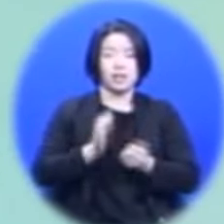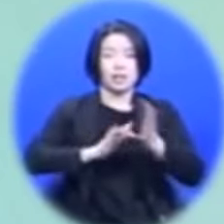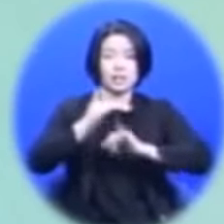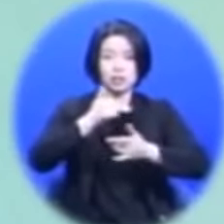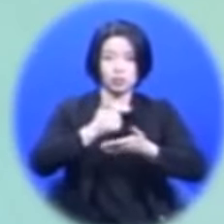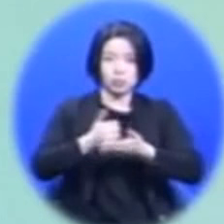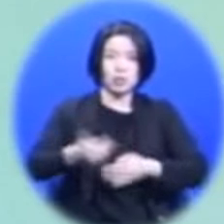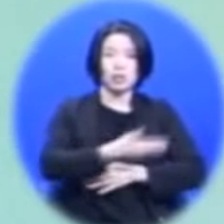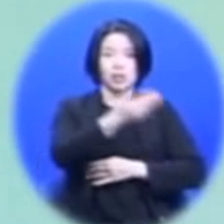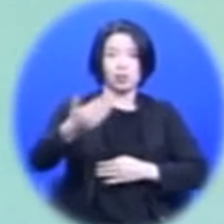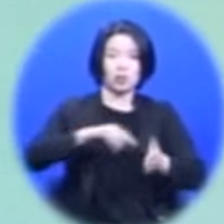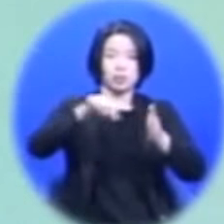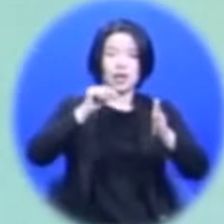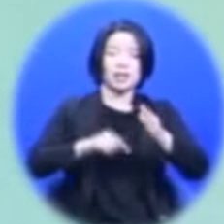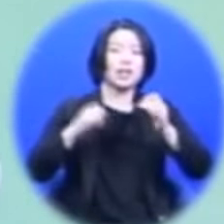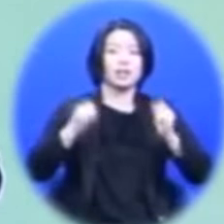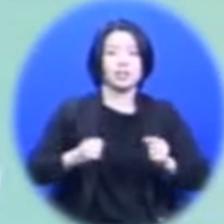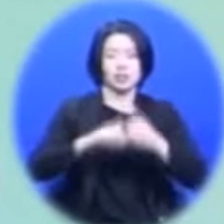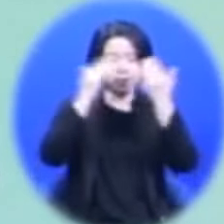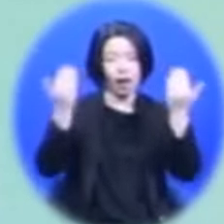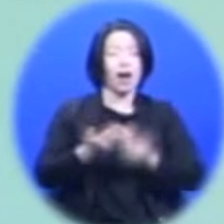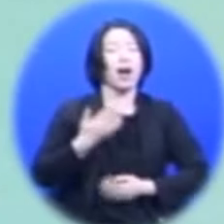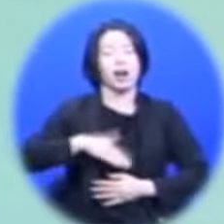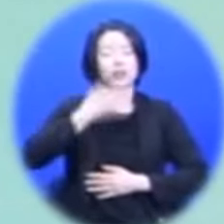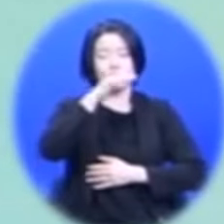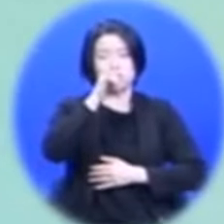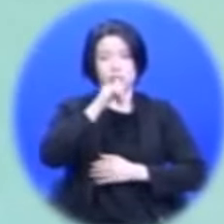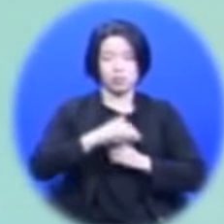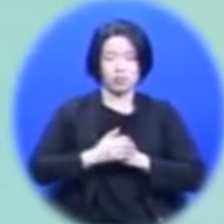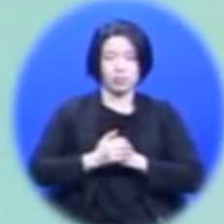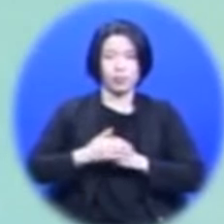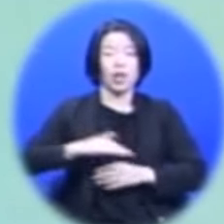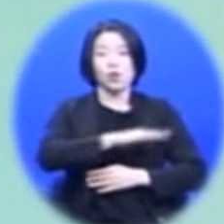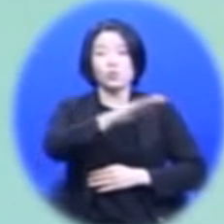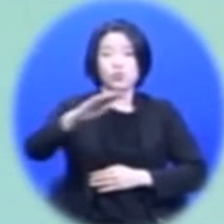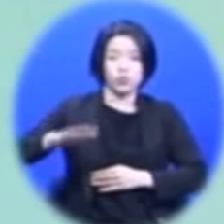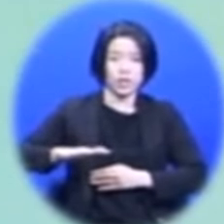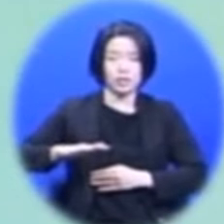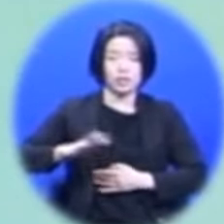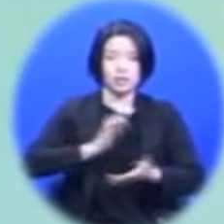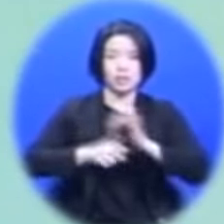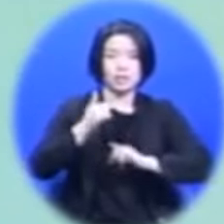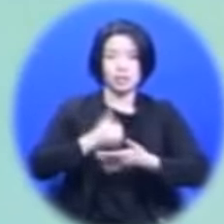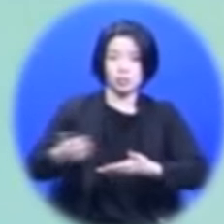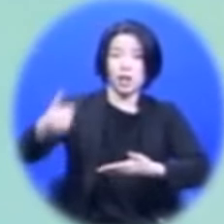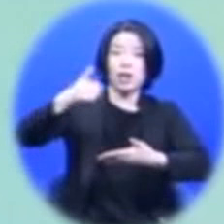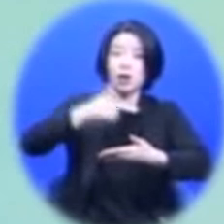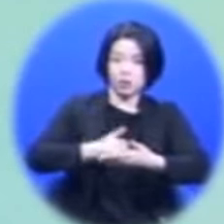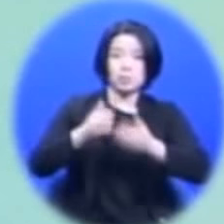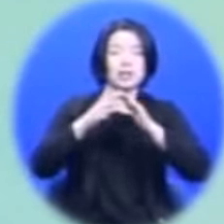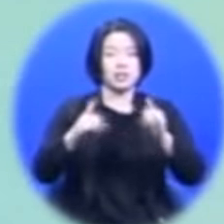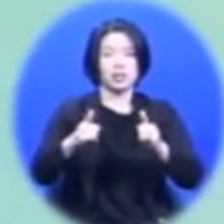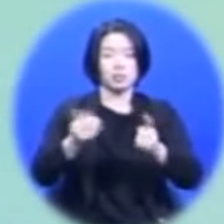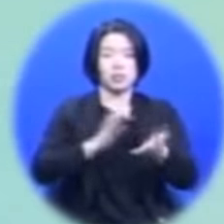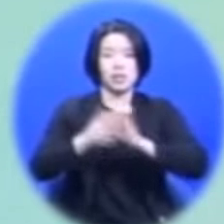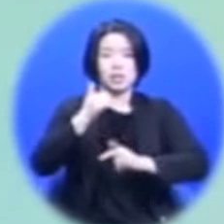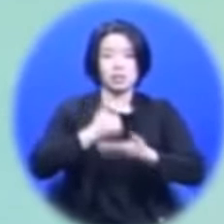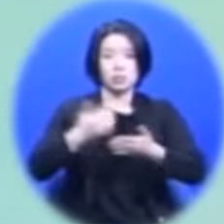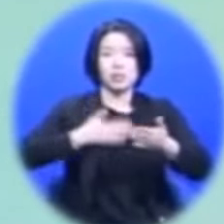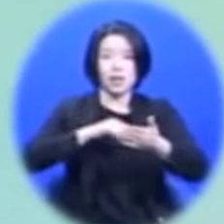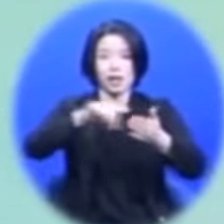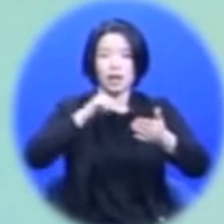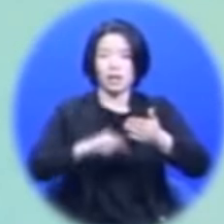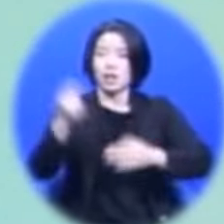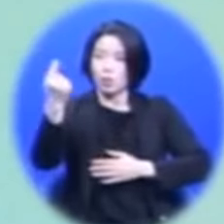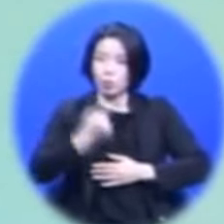예수님이 여러분 안에 계신 것 다 알 수 있습니다. 우리는 예수님을 영접한 사람은 예수님이 내 안에